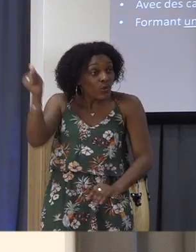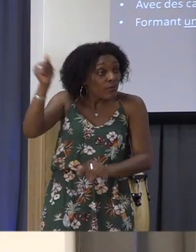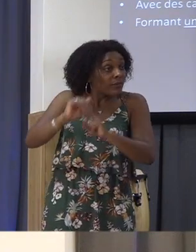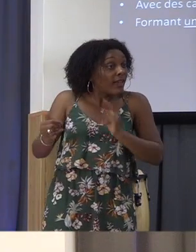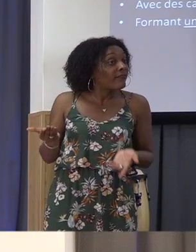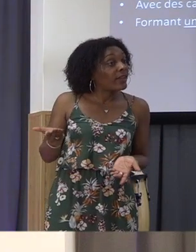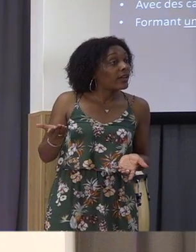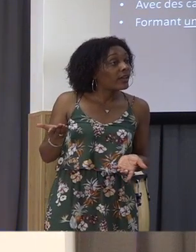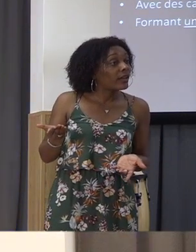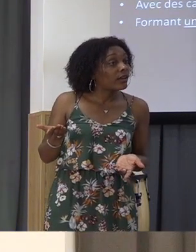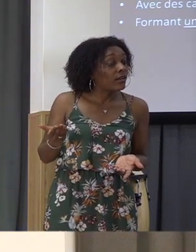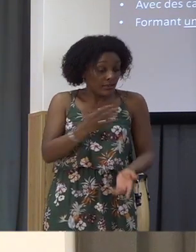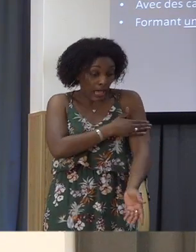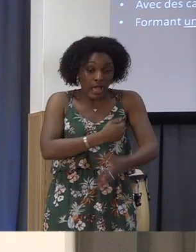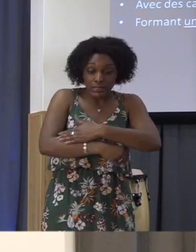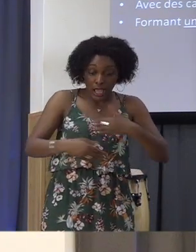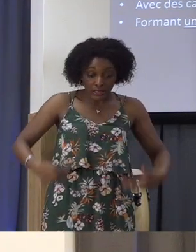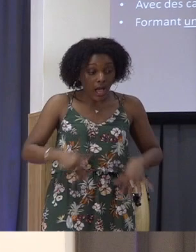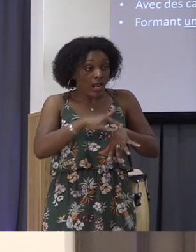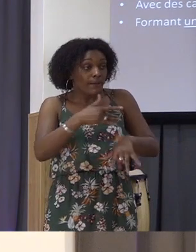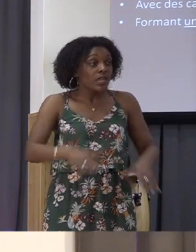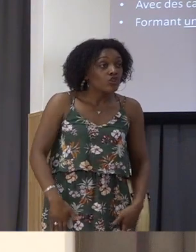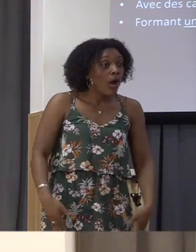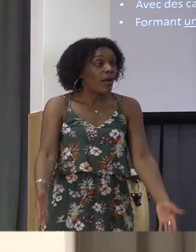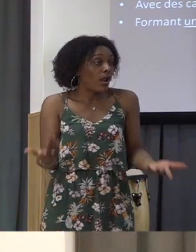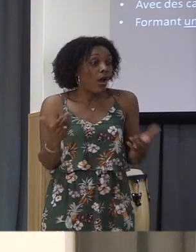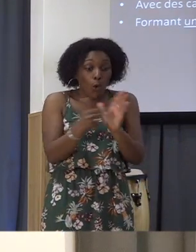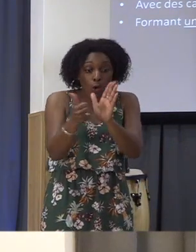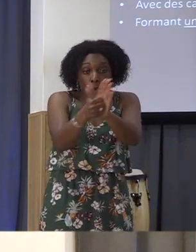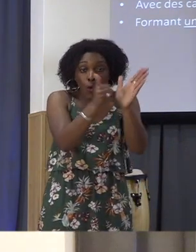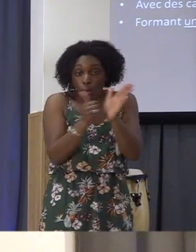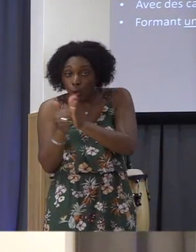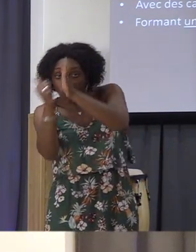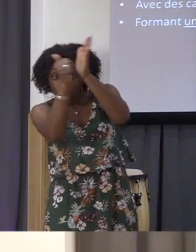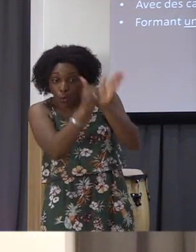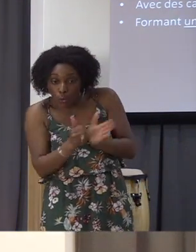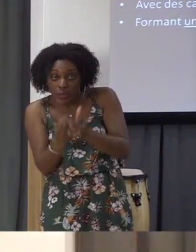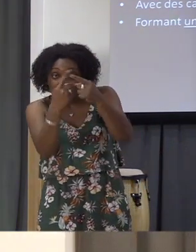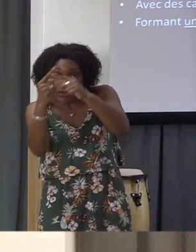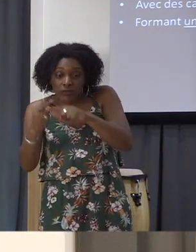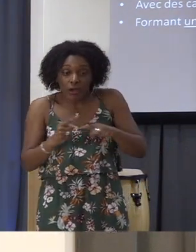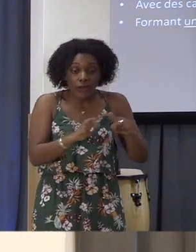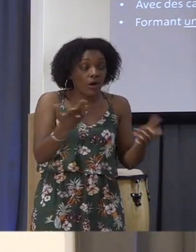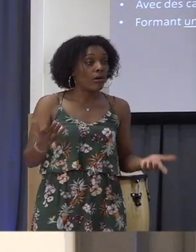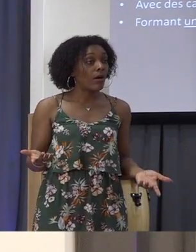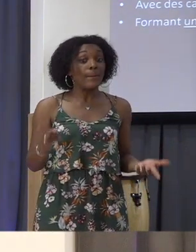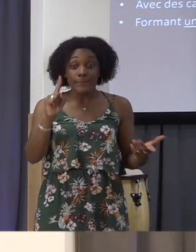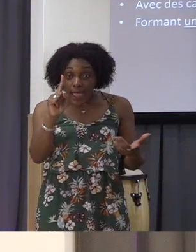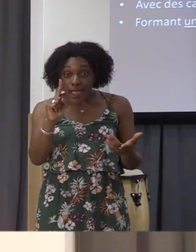membres, que les membres soient différents avec des rôles différents et des capacités différentes, mais qu'au final, ce